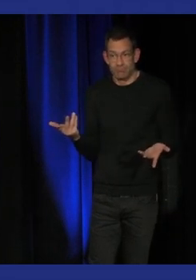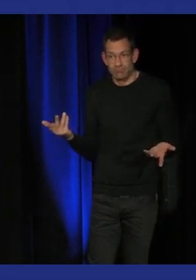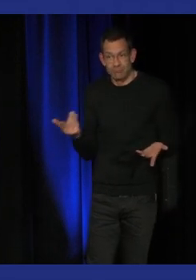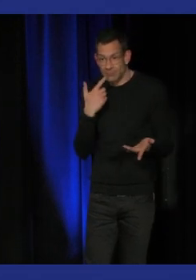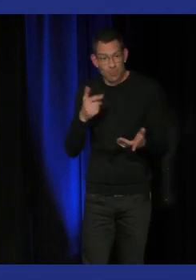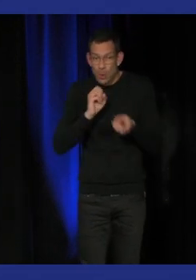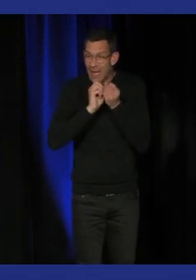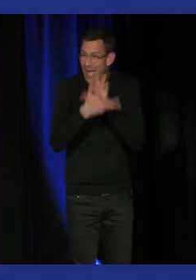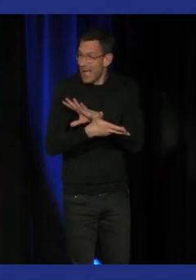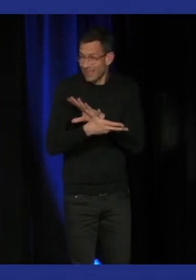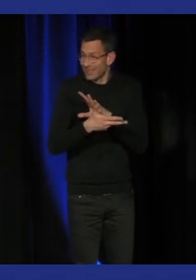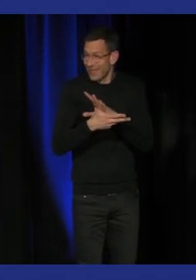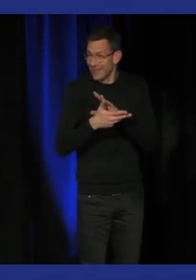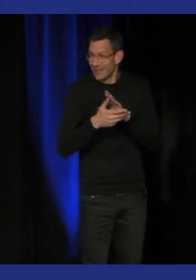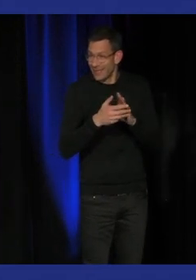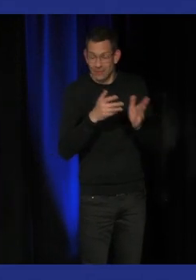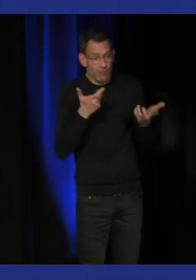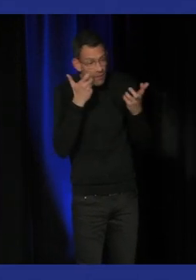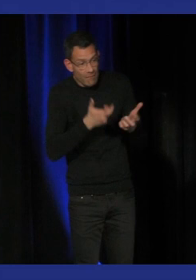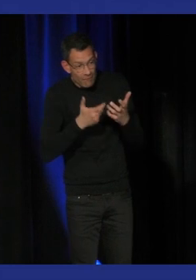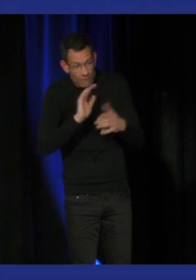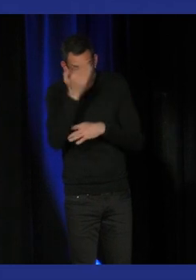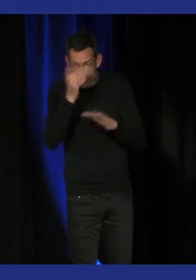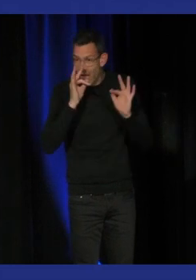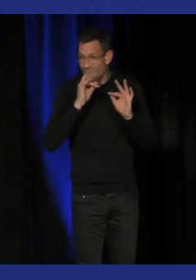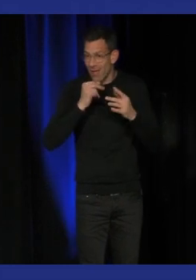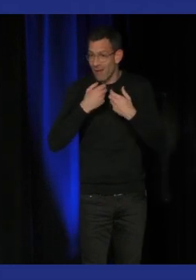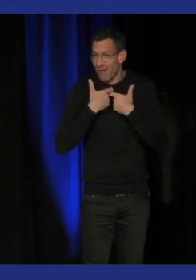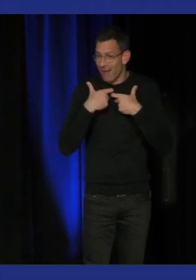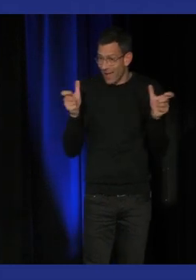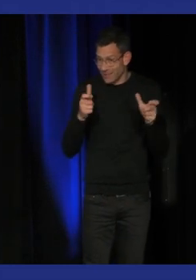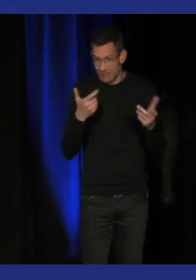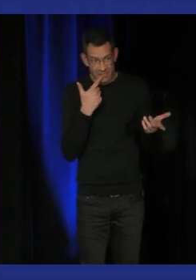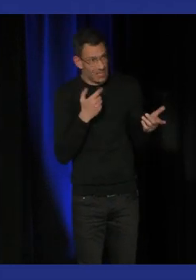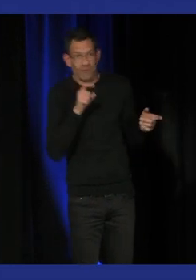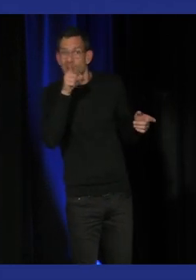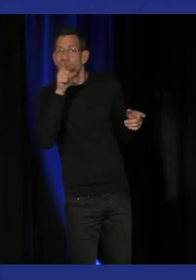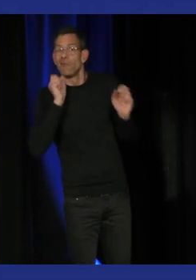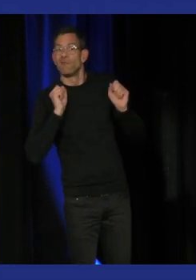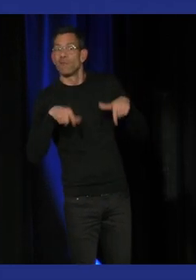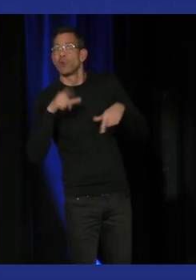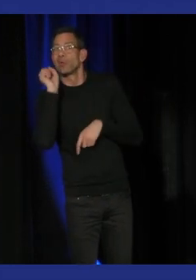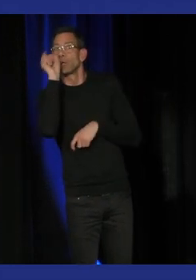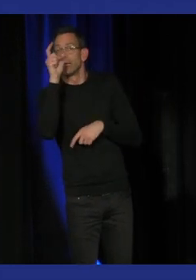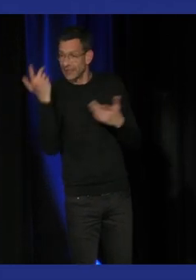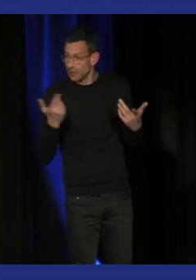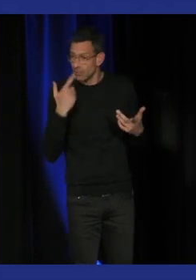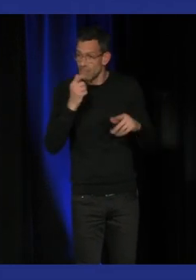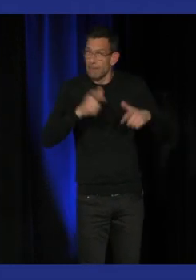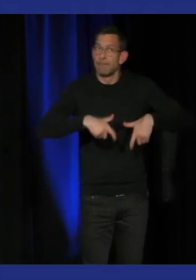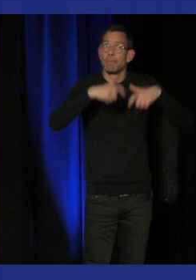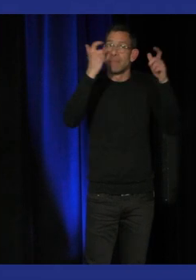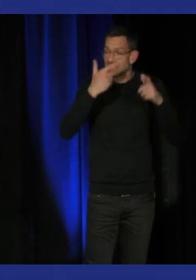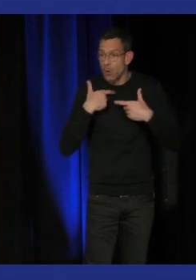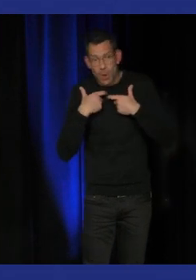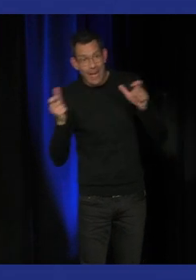une page internet pour avoir les infos sur l'accessibilité, vous cliquez. Pour savoir si le bâtiment est accessible,